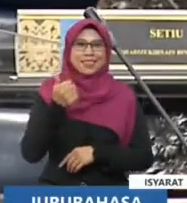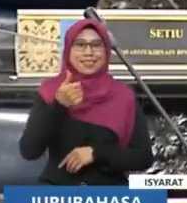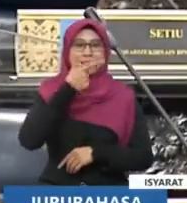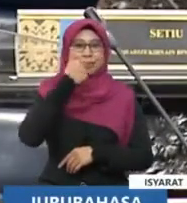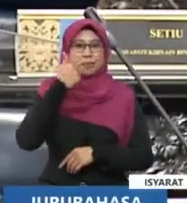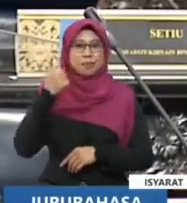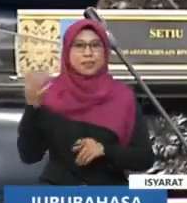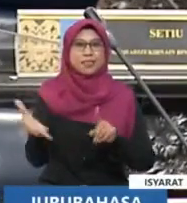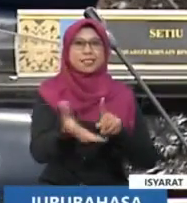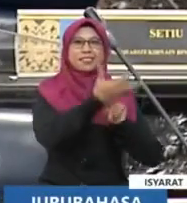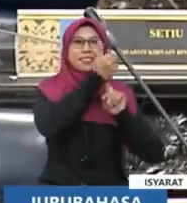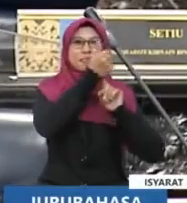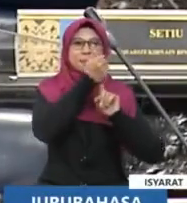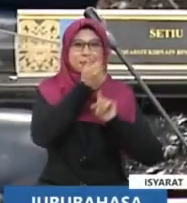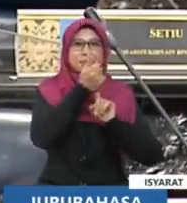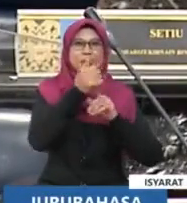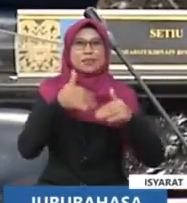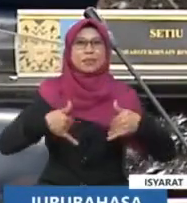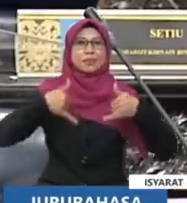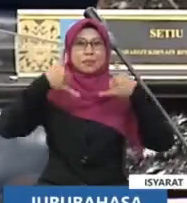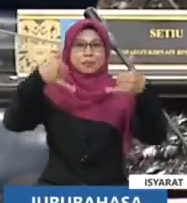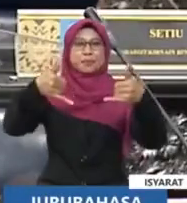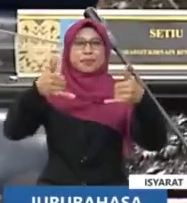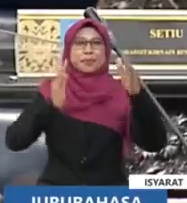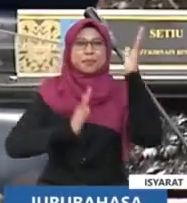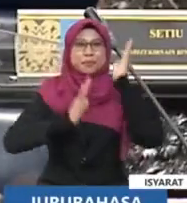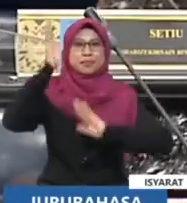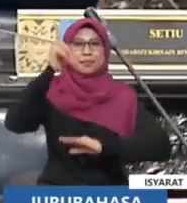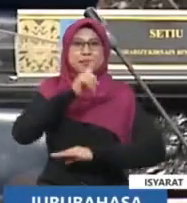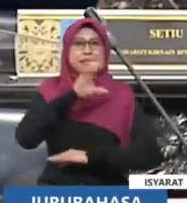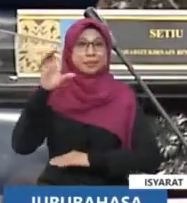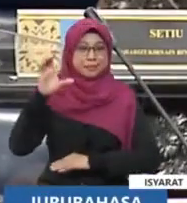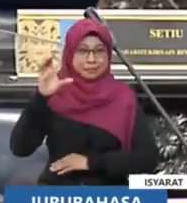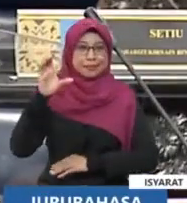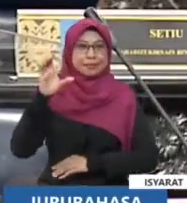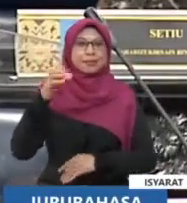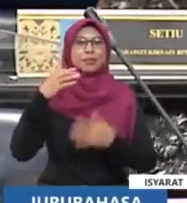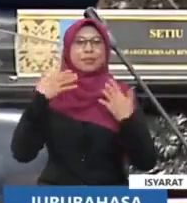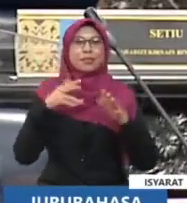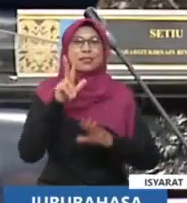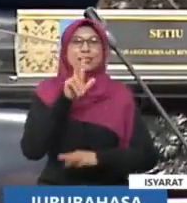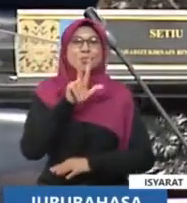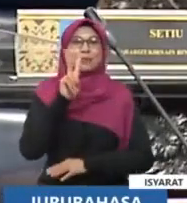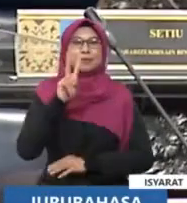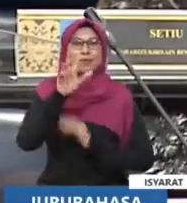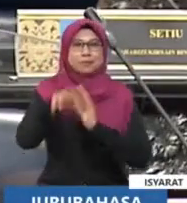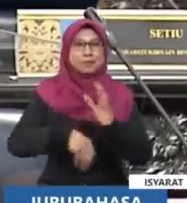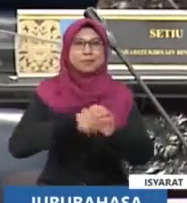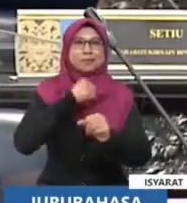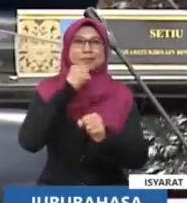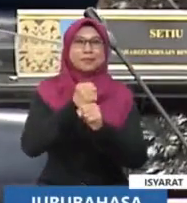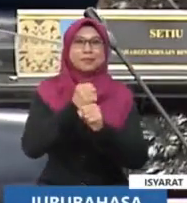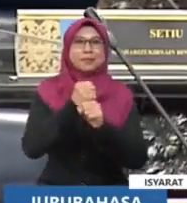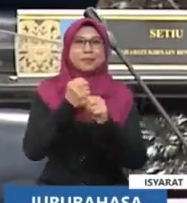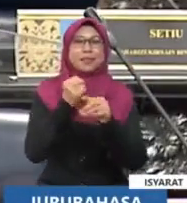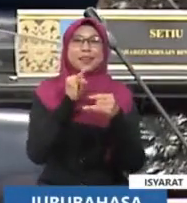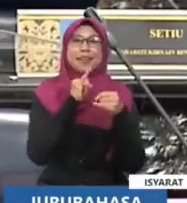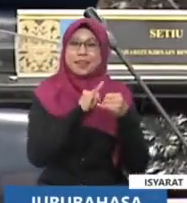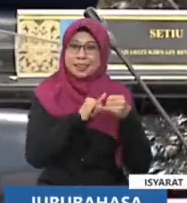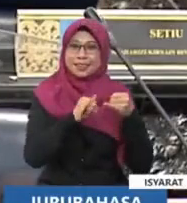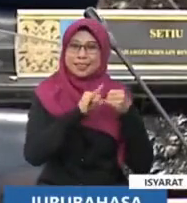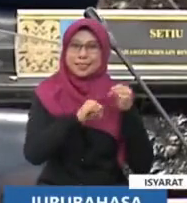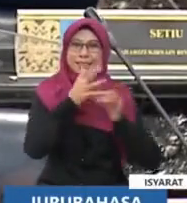dia dikecapi pada ulang tahun Piala Malaysia yang ke-100 dan setelah 32 tahun kali